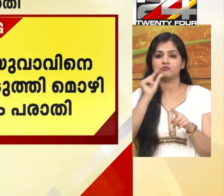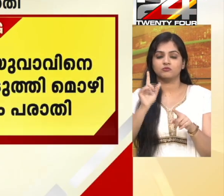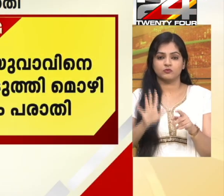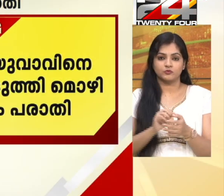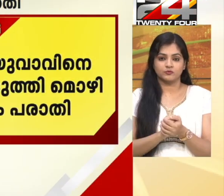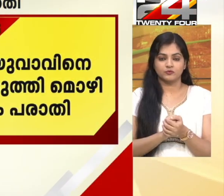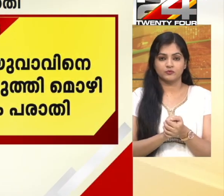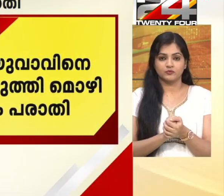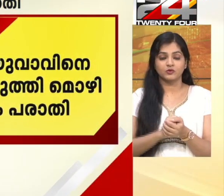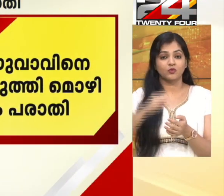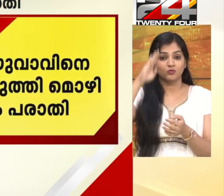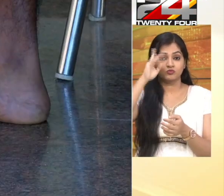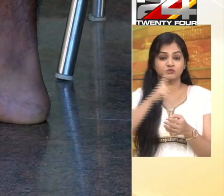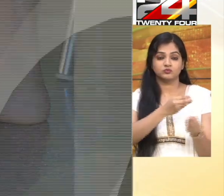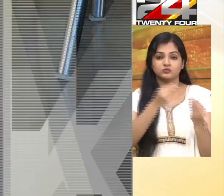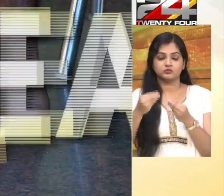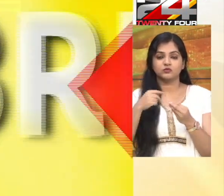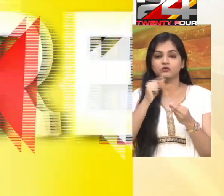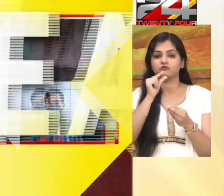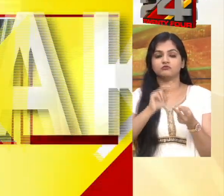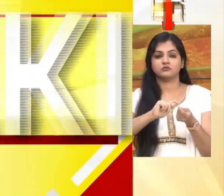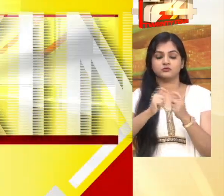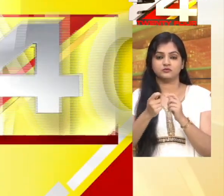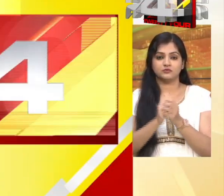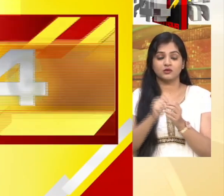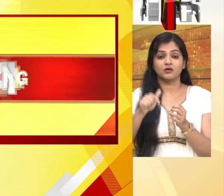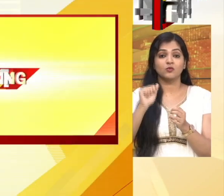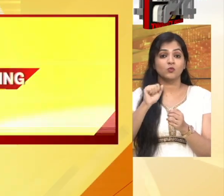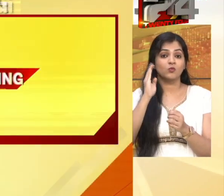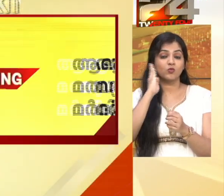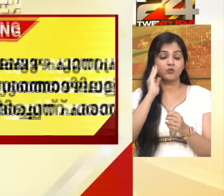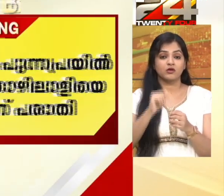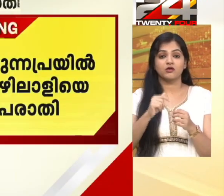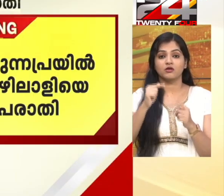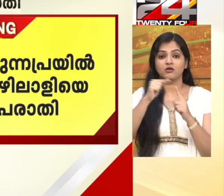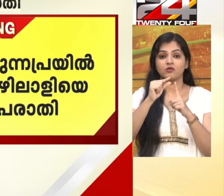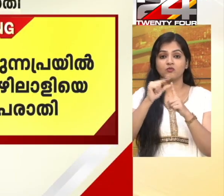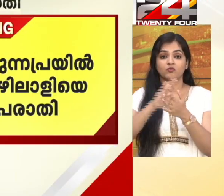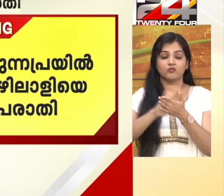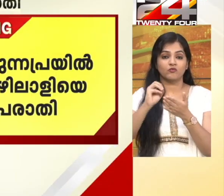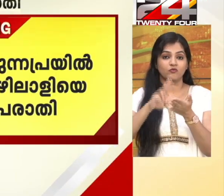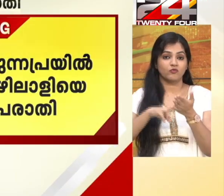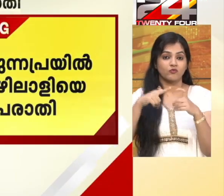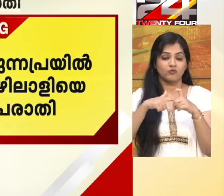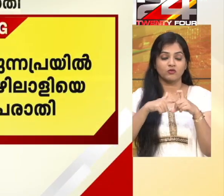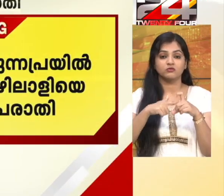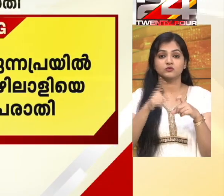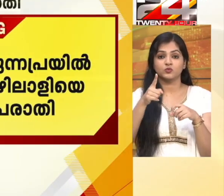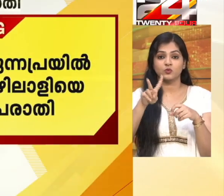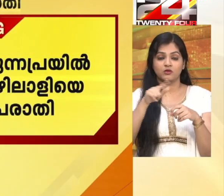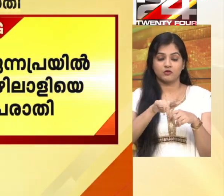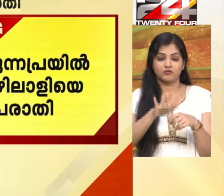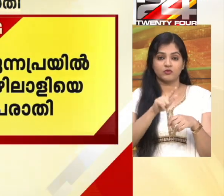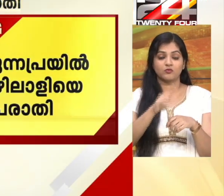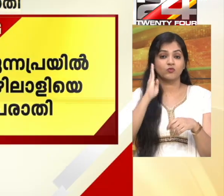മൊഴി നൽകിപ്പിക്കുകയാണ് ചെയ്തത് അമലിൻ്റെ കയ്യിൽ വിലയേറിയ iPhone 12 ഏറ്റവും ലേറ്റസ്റ്റ് വെർഷനുള്ള ഐഫോൺ ഉണ്ടായിരുന്നു അതിൻ്റെ മാർക്കറ്റ് വില നമുക്കറിയാം ആ ഫോൺ എസ് ഐ